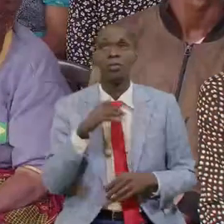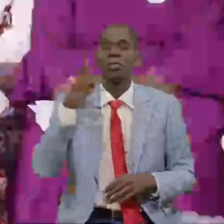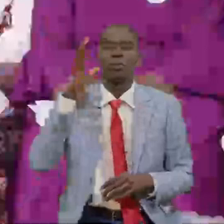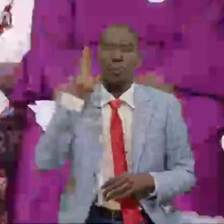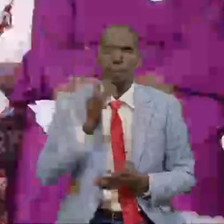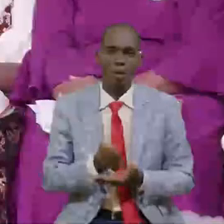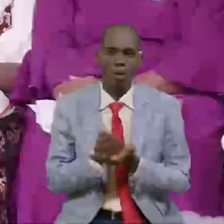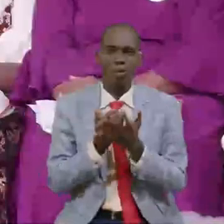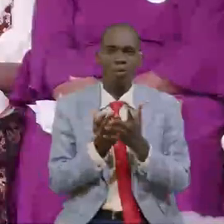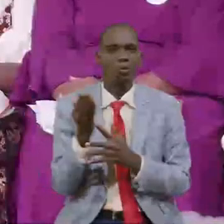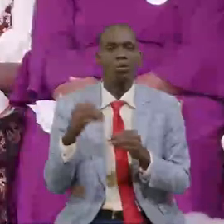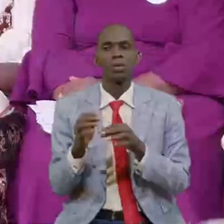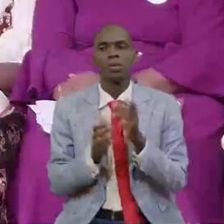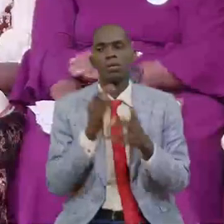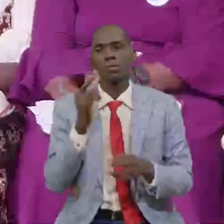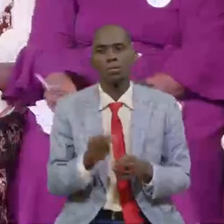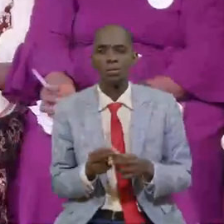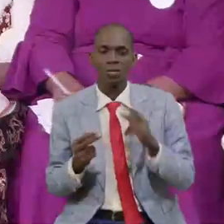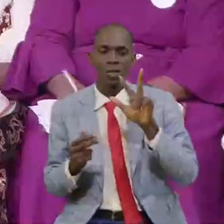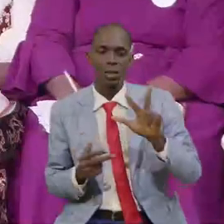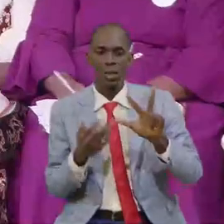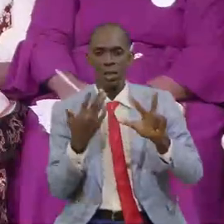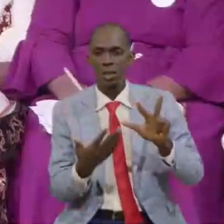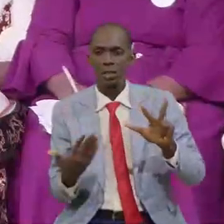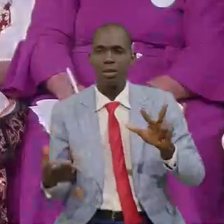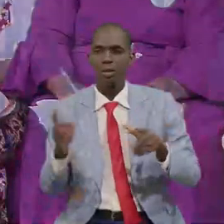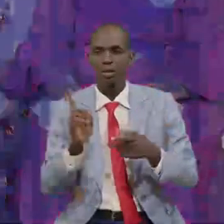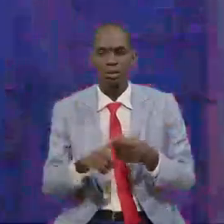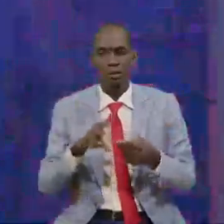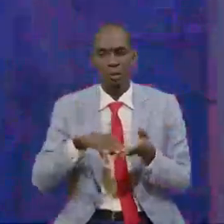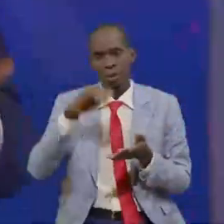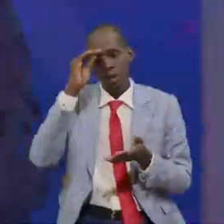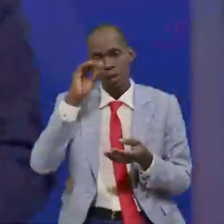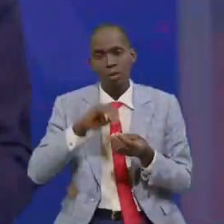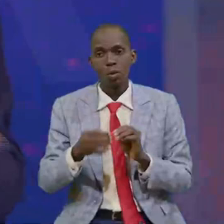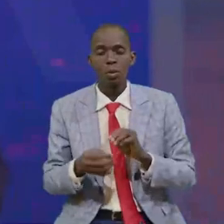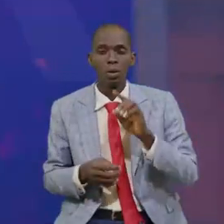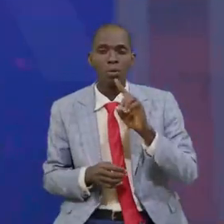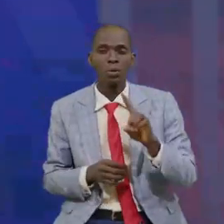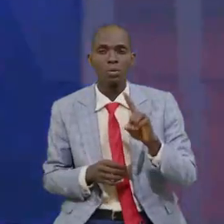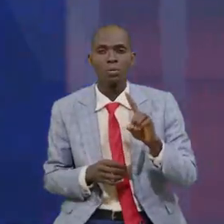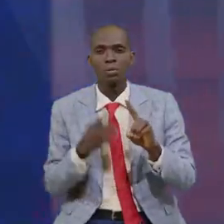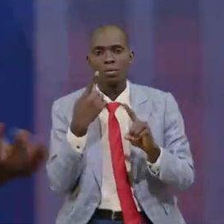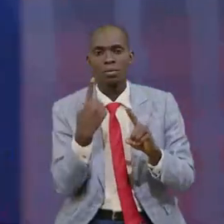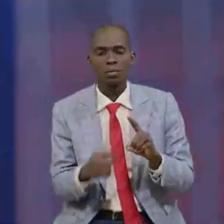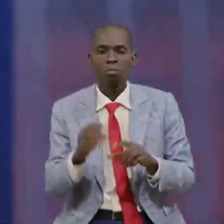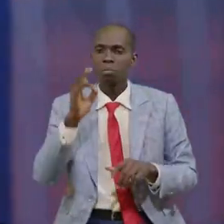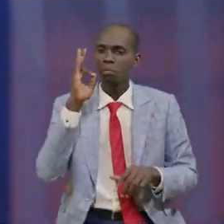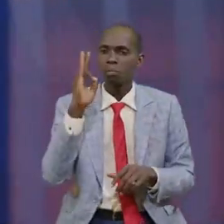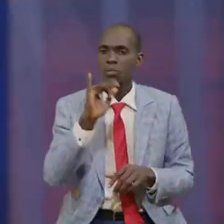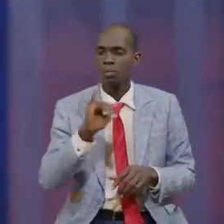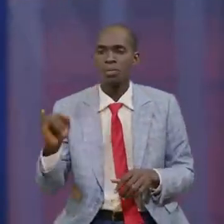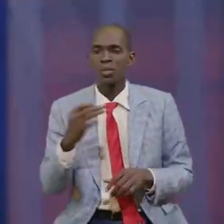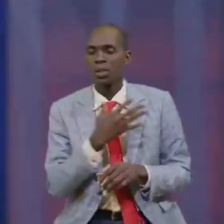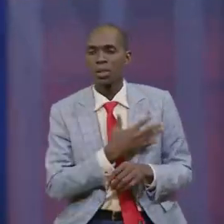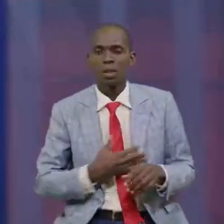te donnera la victoire. Il y a trois choses à considérer. Premièrement, nous considérons premièrement la prédication et la profession